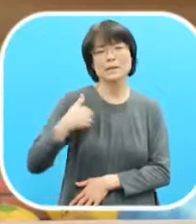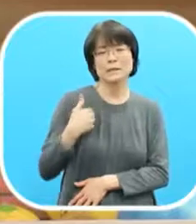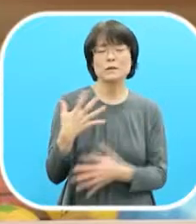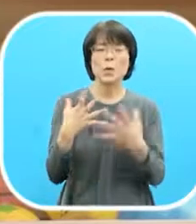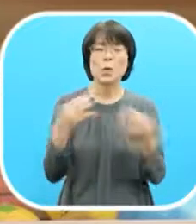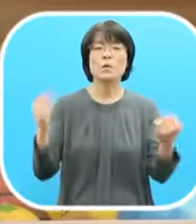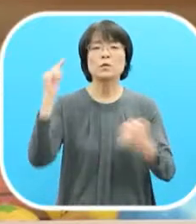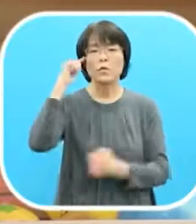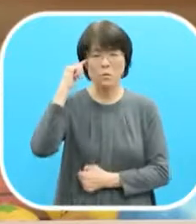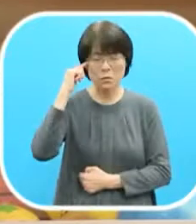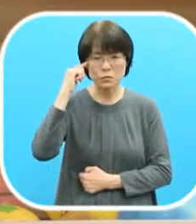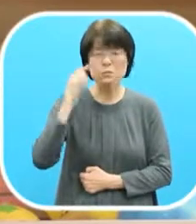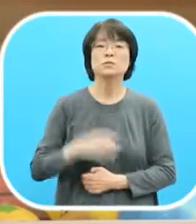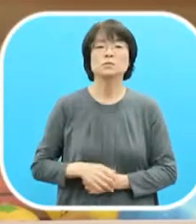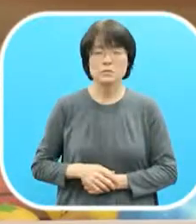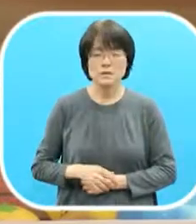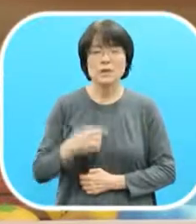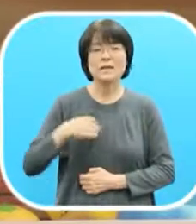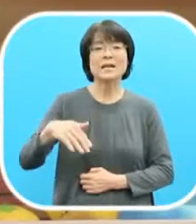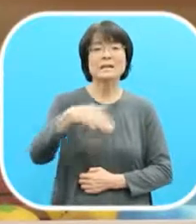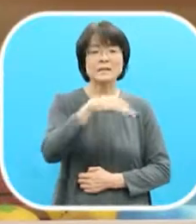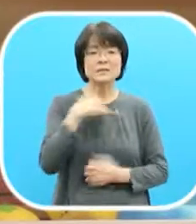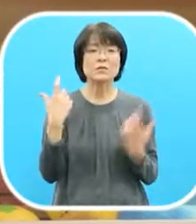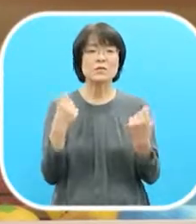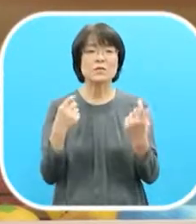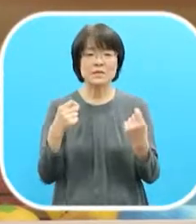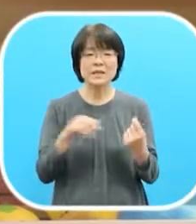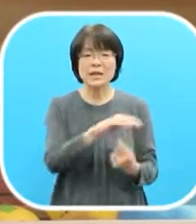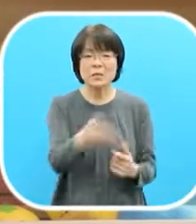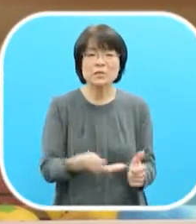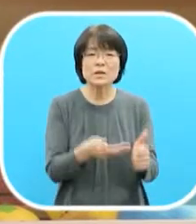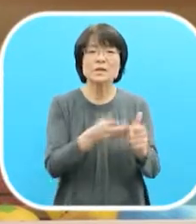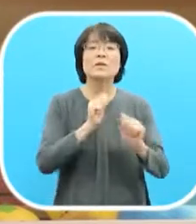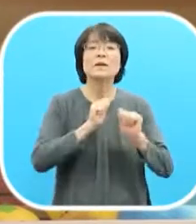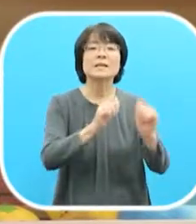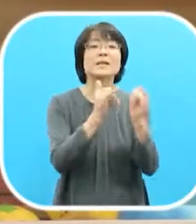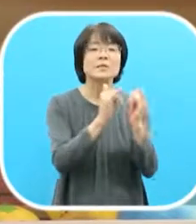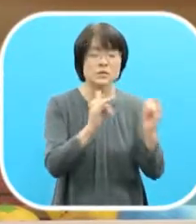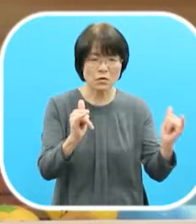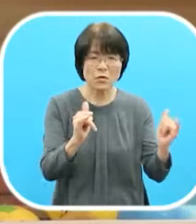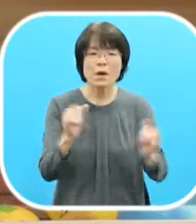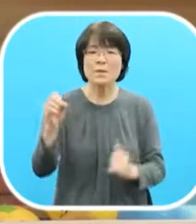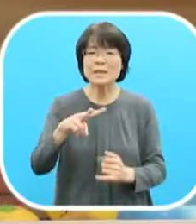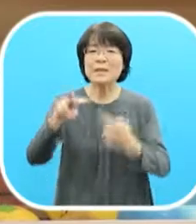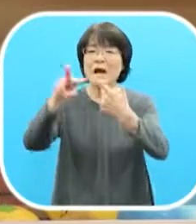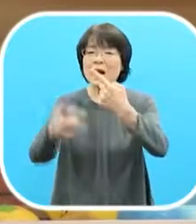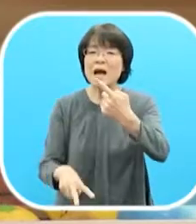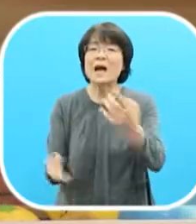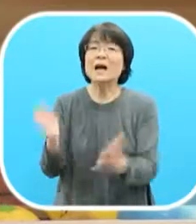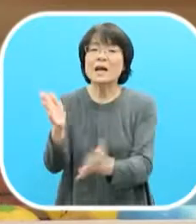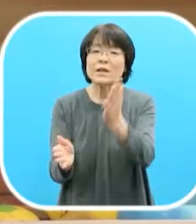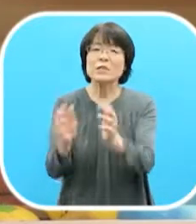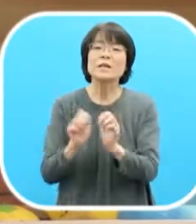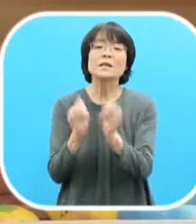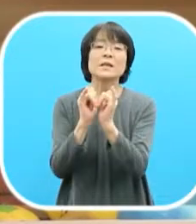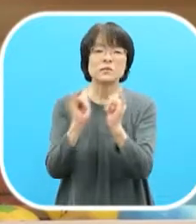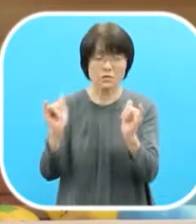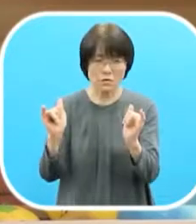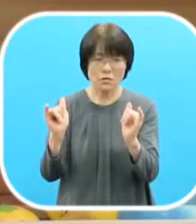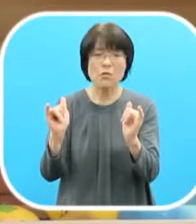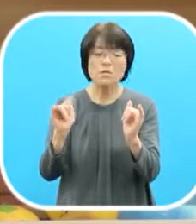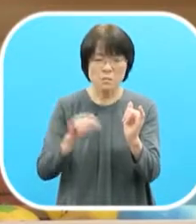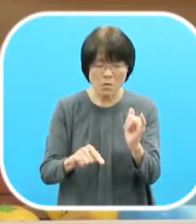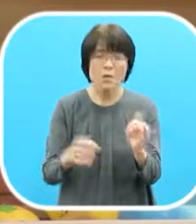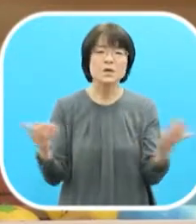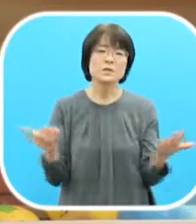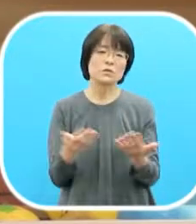思うんですけれども、我々のように育児をしている、そういった世代、もしくは介護をされている方々も働